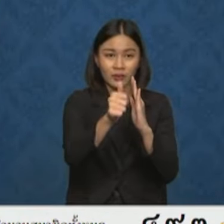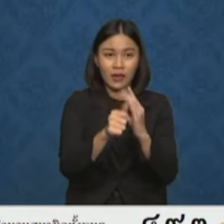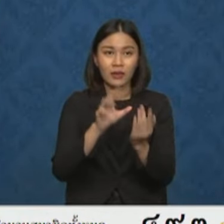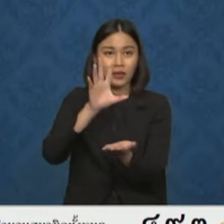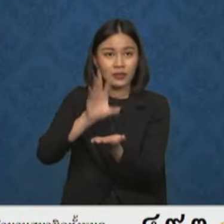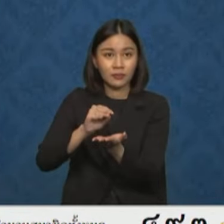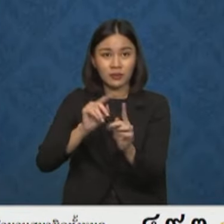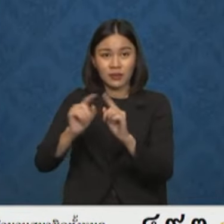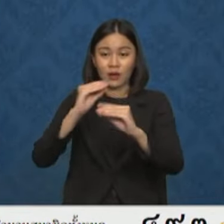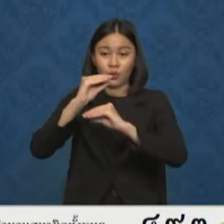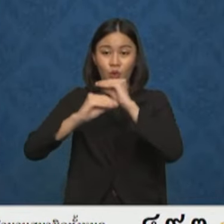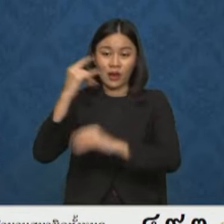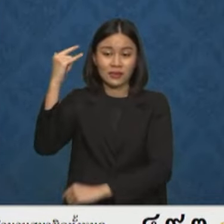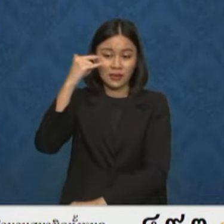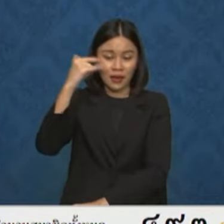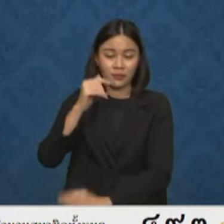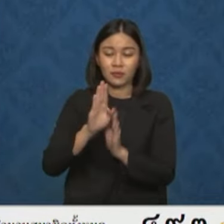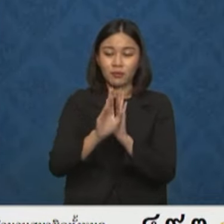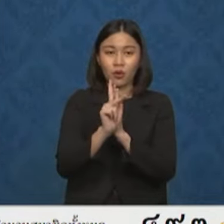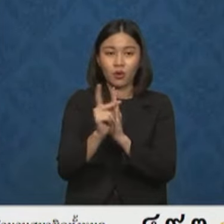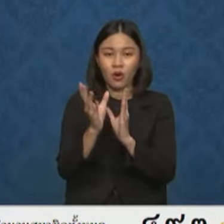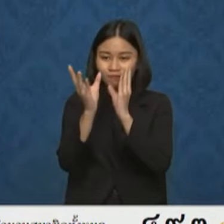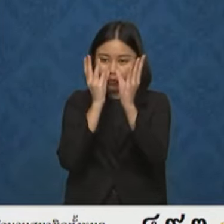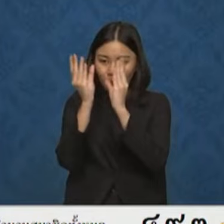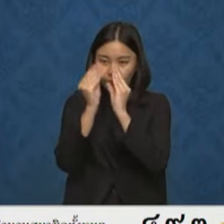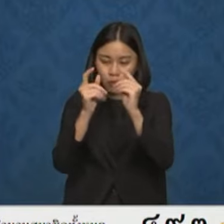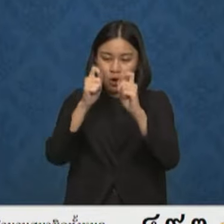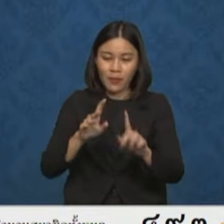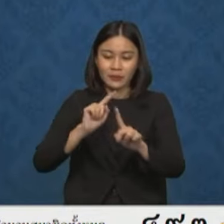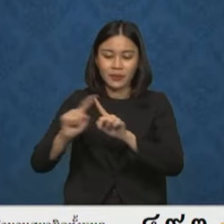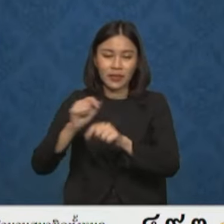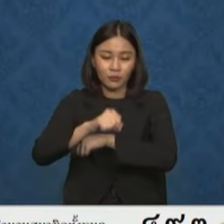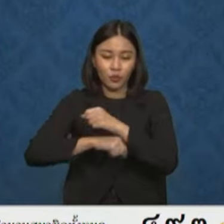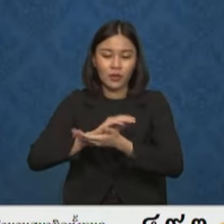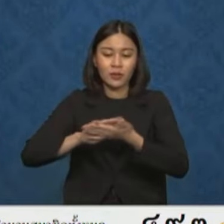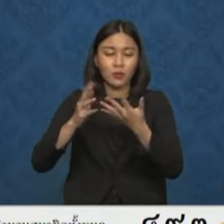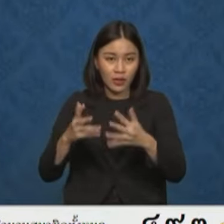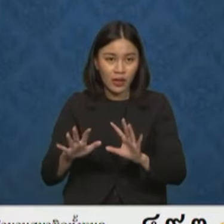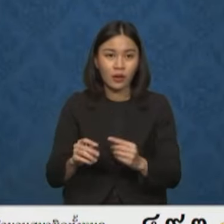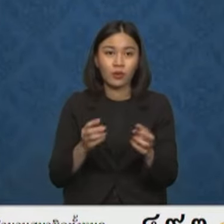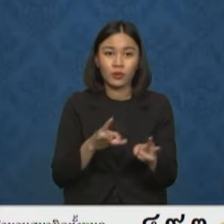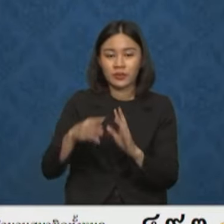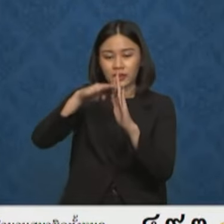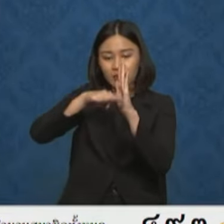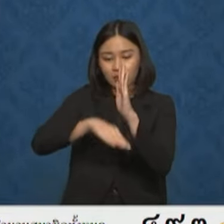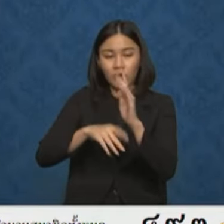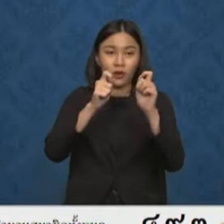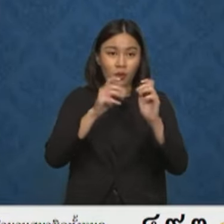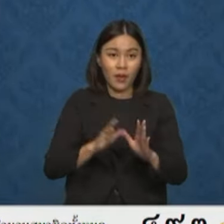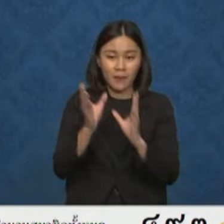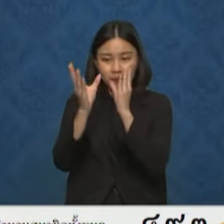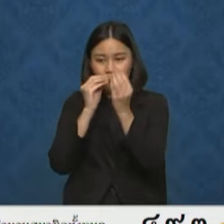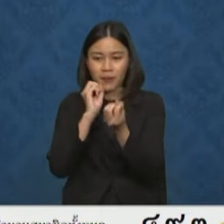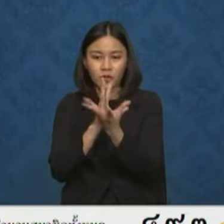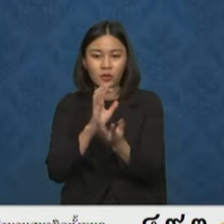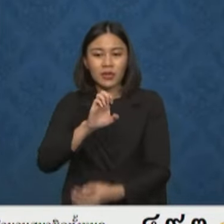จากข้อมูลครั คงกสนามบบึการได้มีการศึษาควเป็ไปได้ในการก่อสรางเรีรอยแล้วครับผ่านขั้นตอนในการออกแบและศึกษาผก